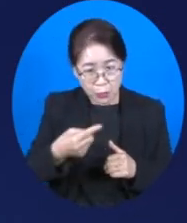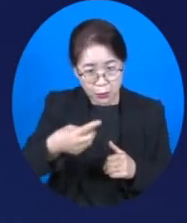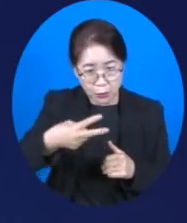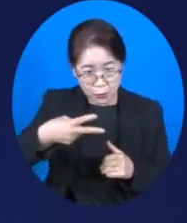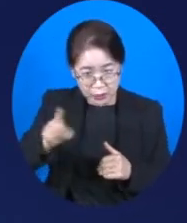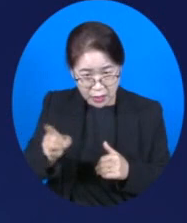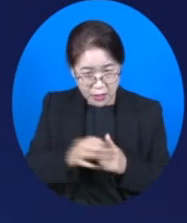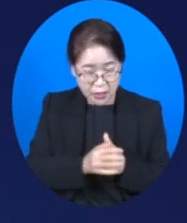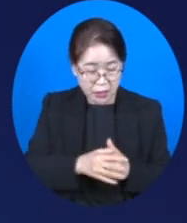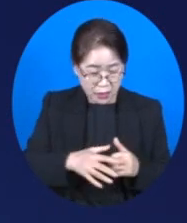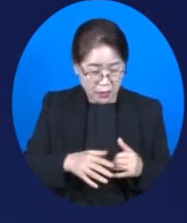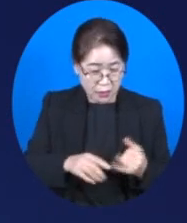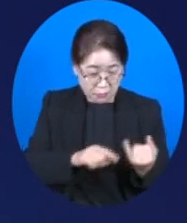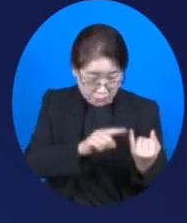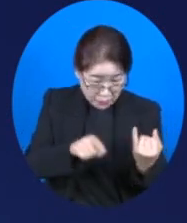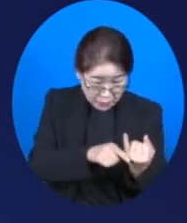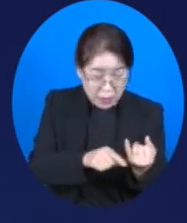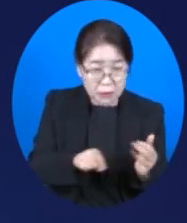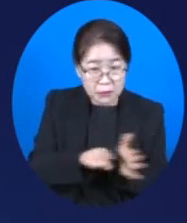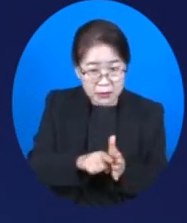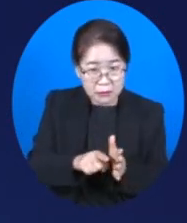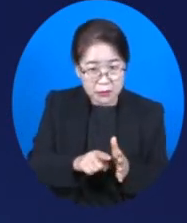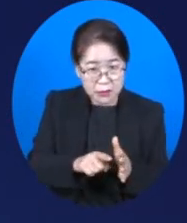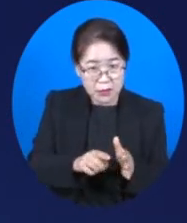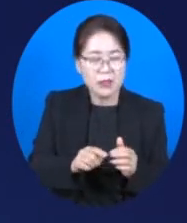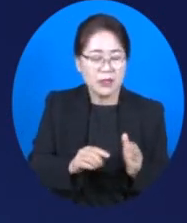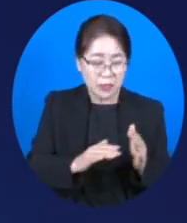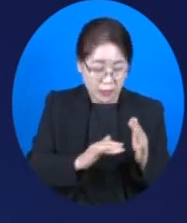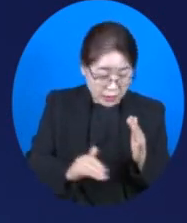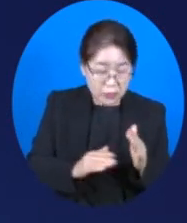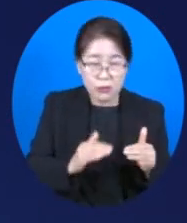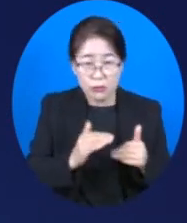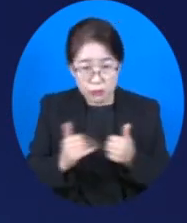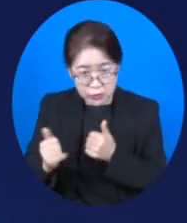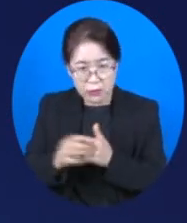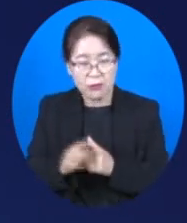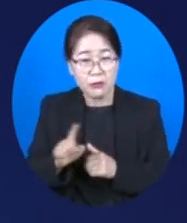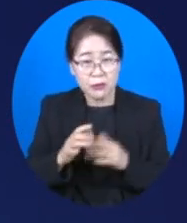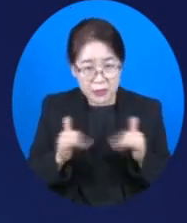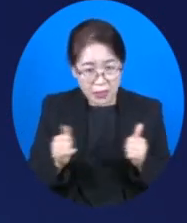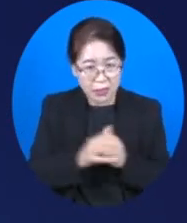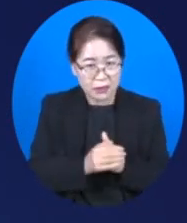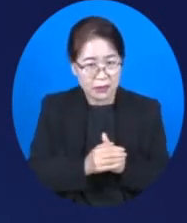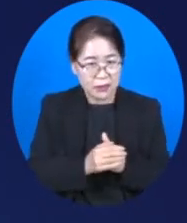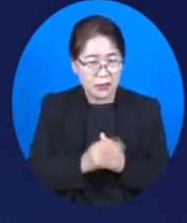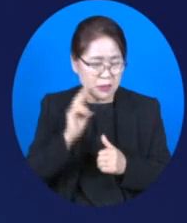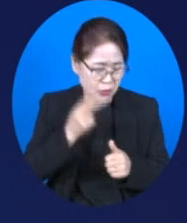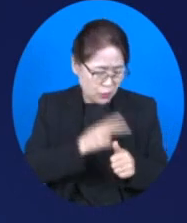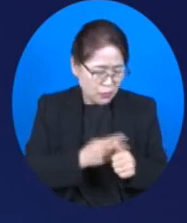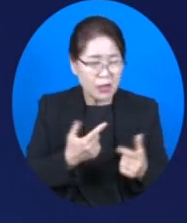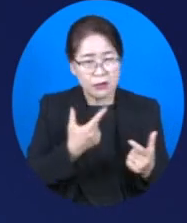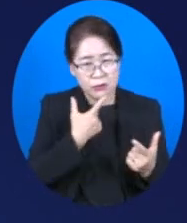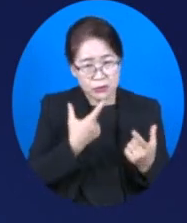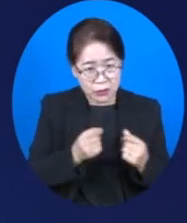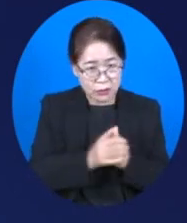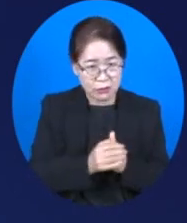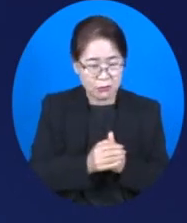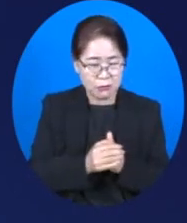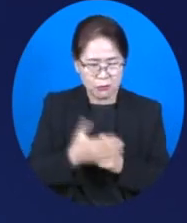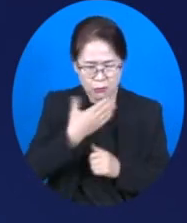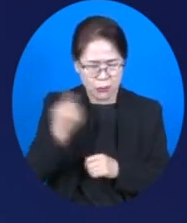모태신앙으로 태어나서 믿음의 가정에서 부르심을 입었습니다. 또 어떤 사람은 사도 바울처럼 복음을